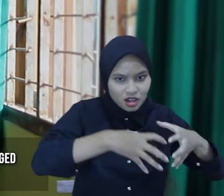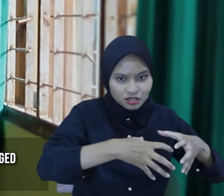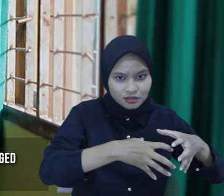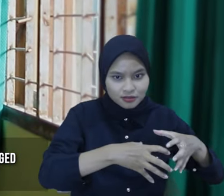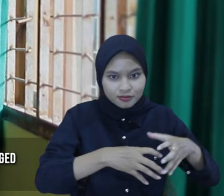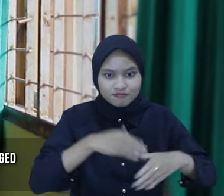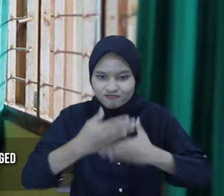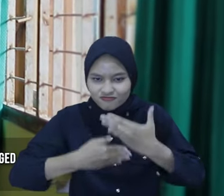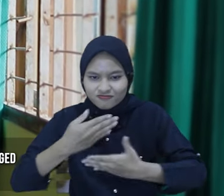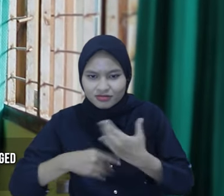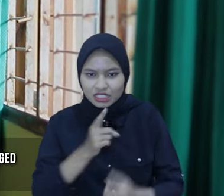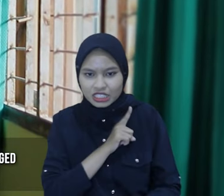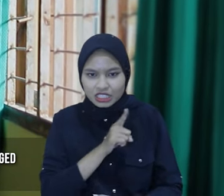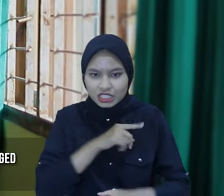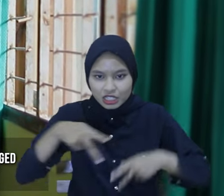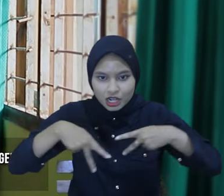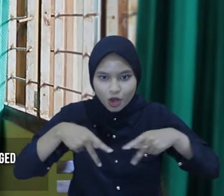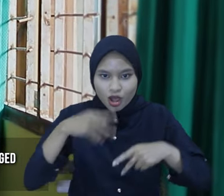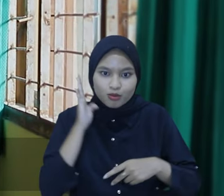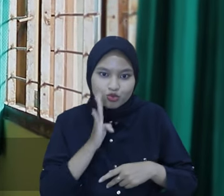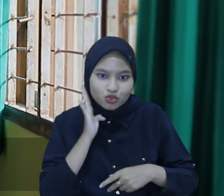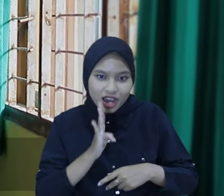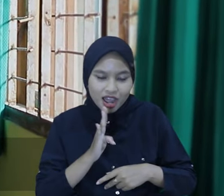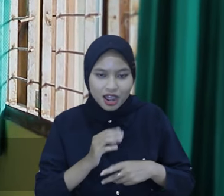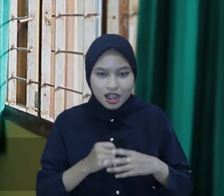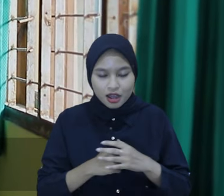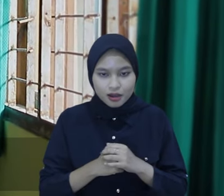dikelola mandiri oleh relawan pustakawan muda.